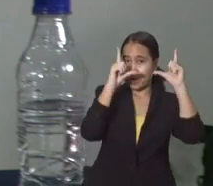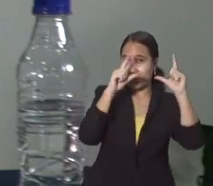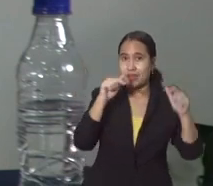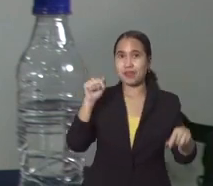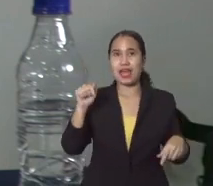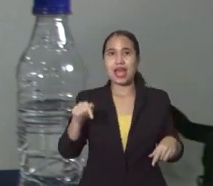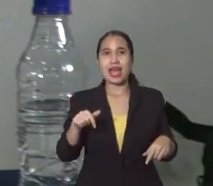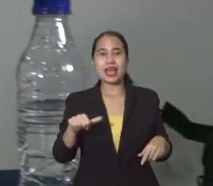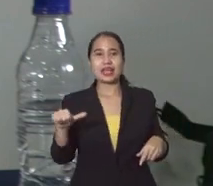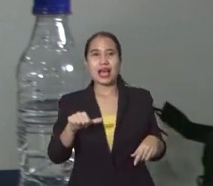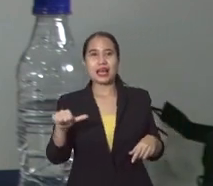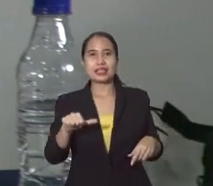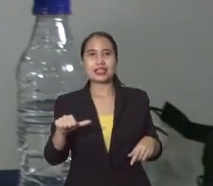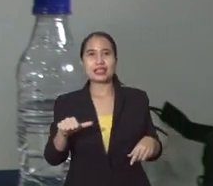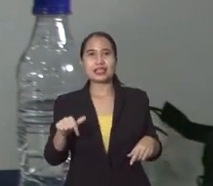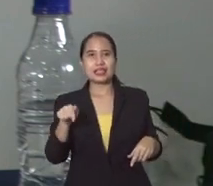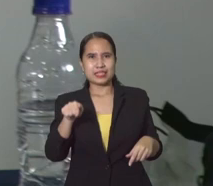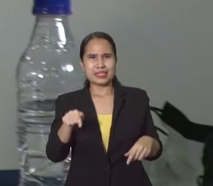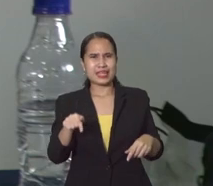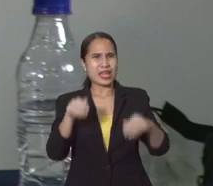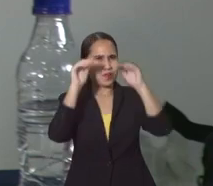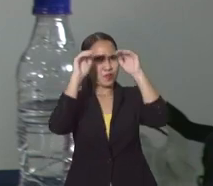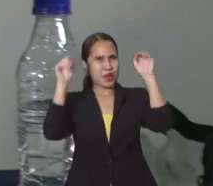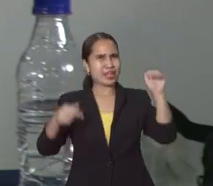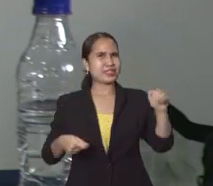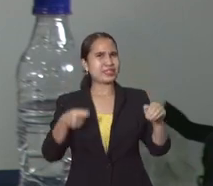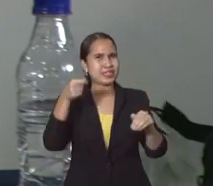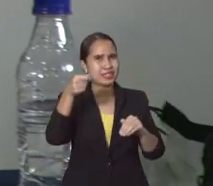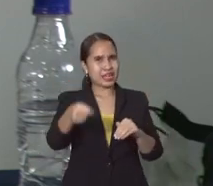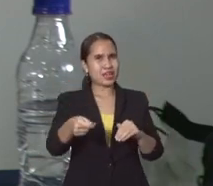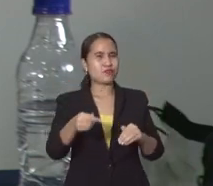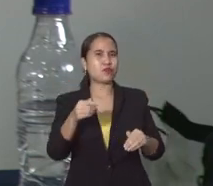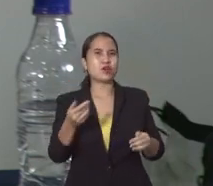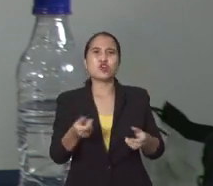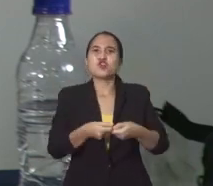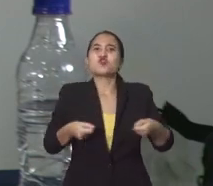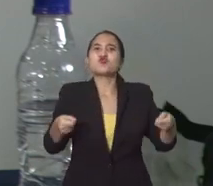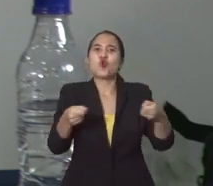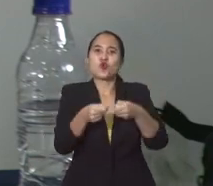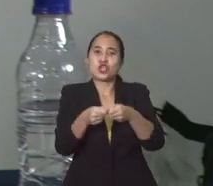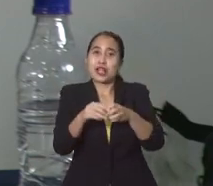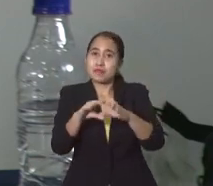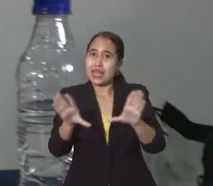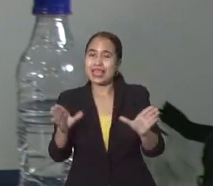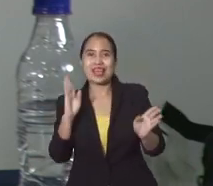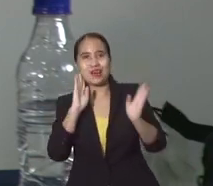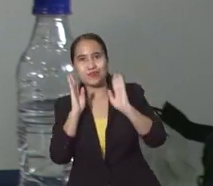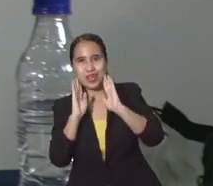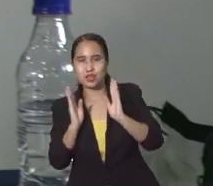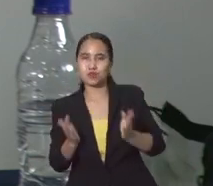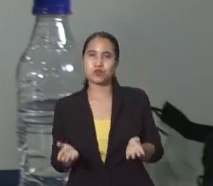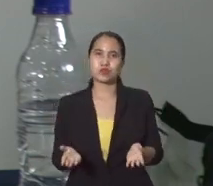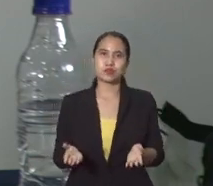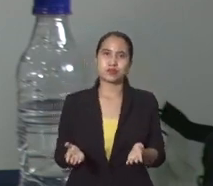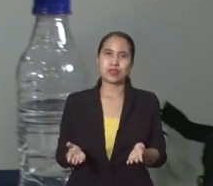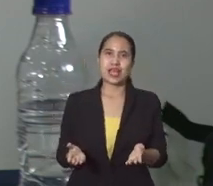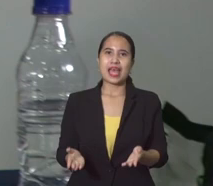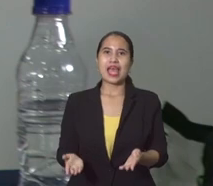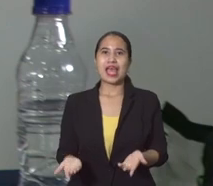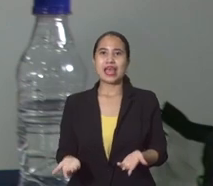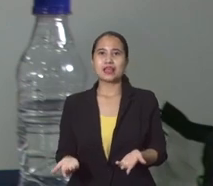lage wijze doen via sociale media, ongecontroleerd en ongestraft, moedwillig mensen